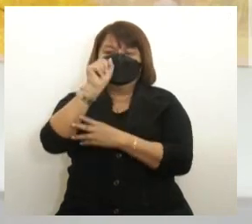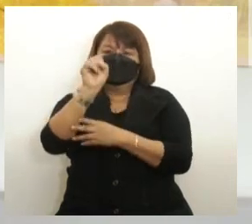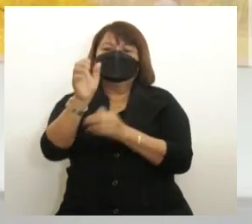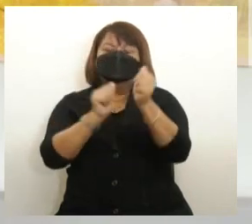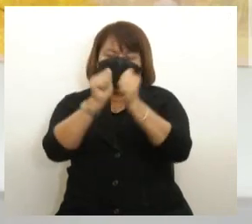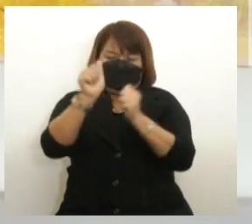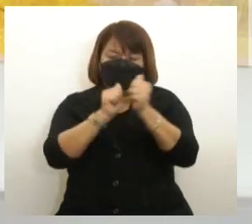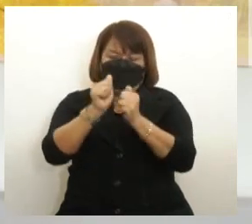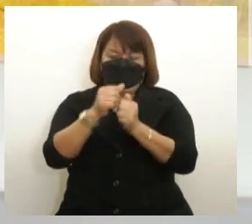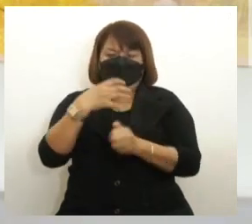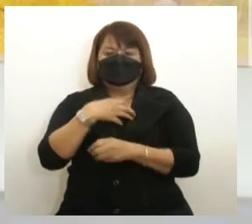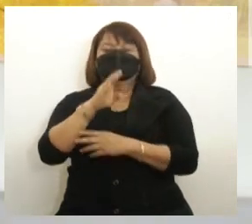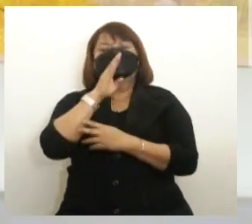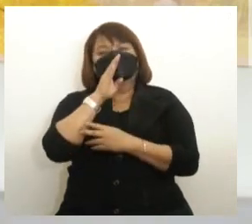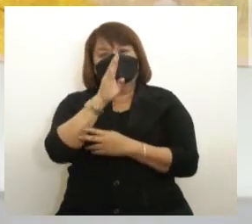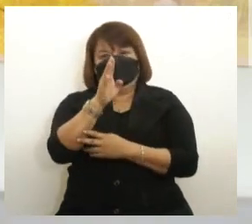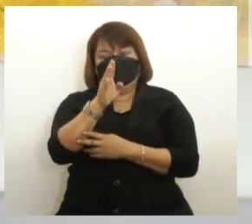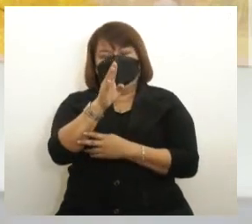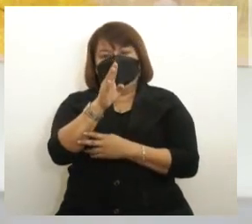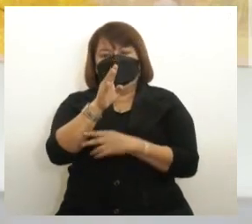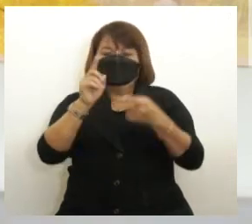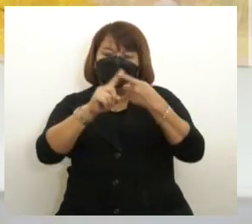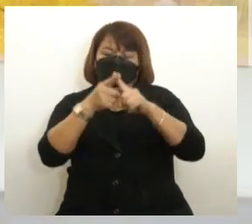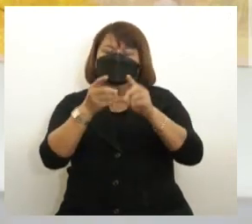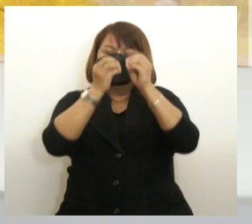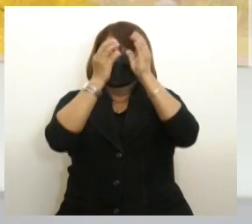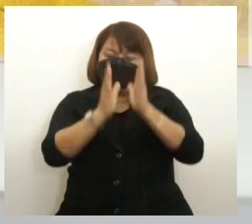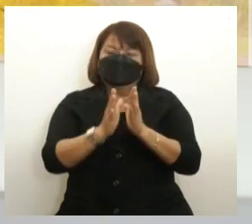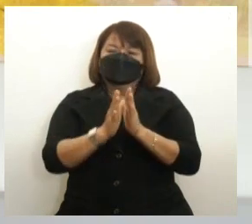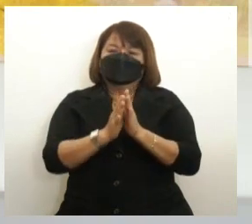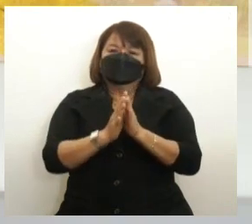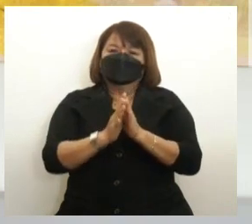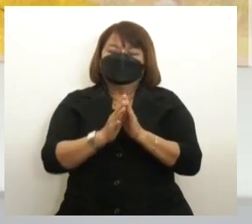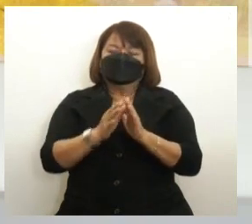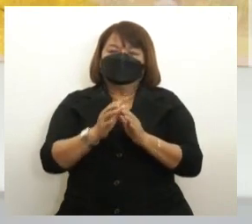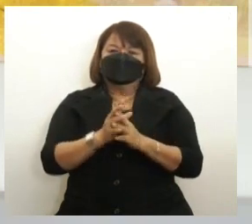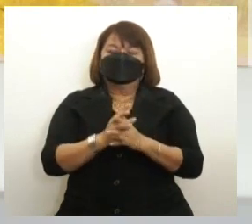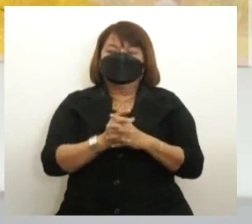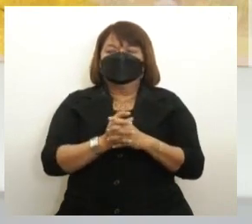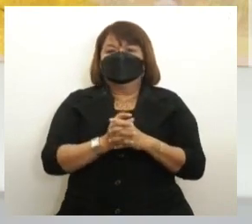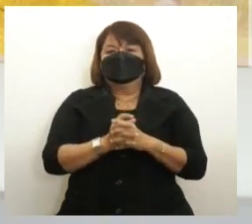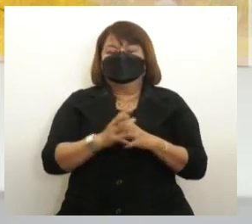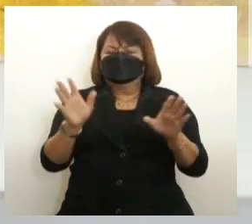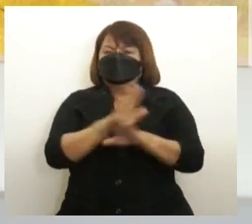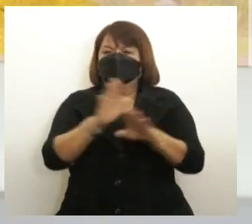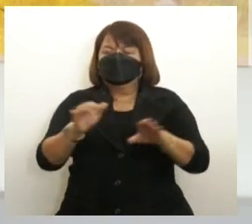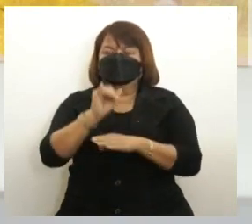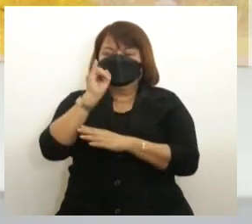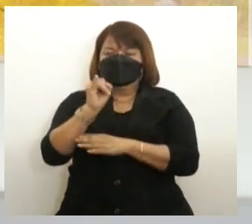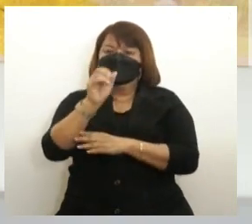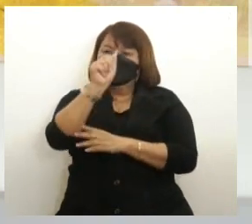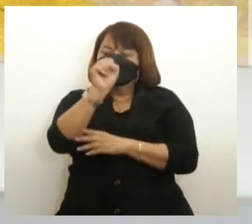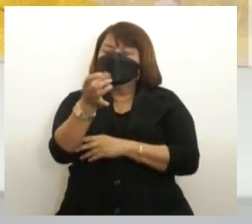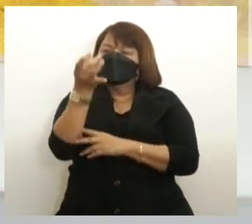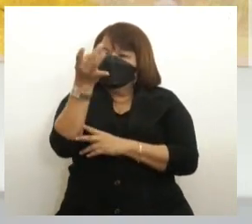นะครับก็อยากจะสื่อสารกับเพื่อนครูและทุกท่านที่อยู่ในวงการว่าไม่ว่าจะเป็นการสอบสิ่งใด